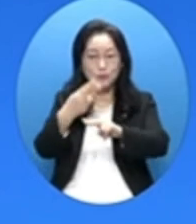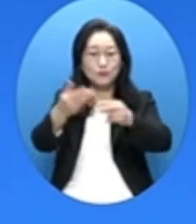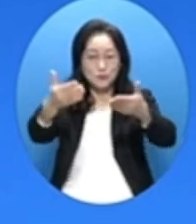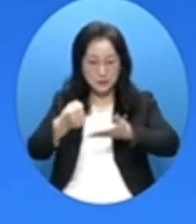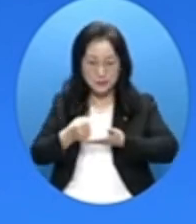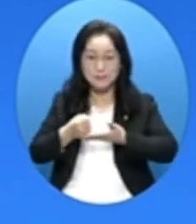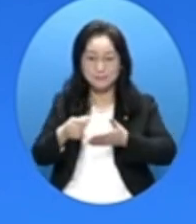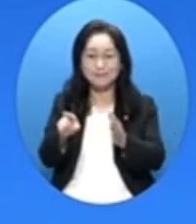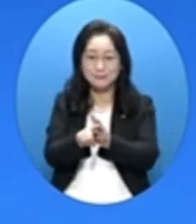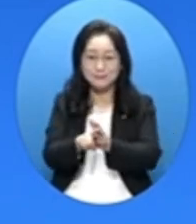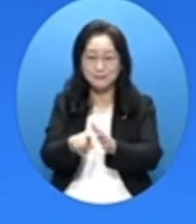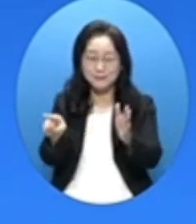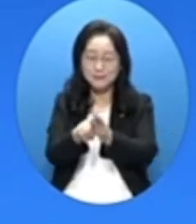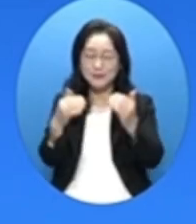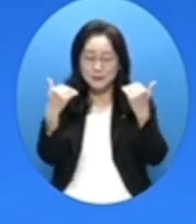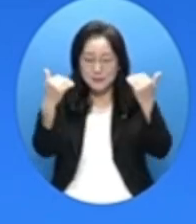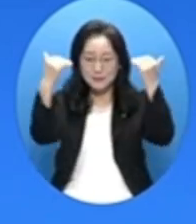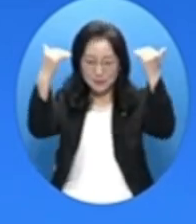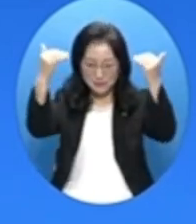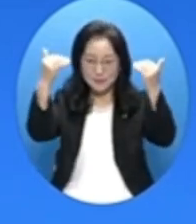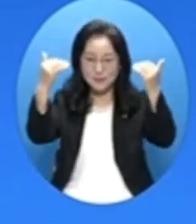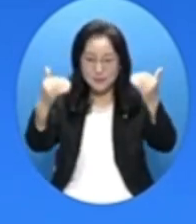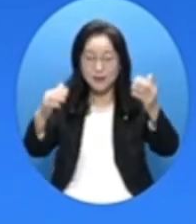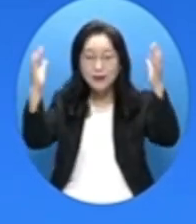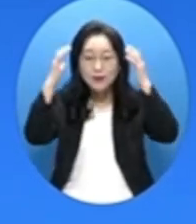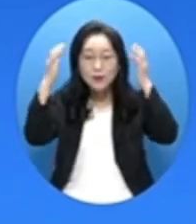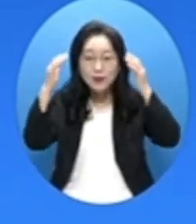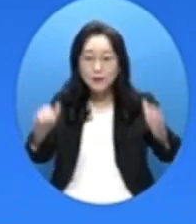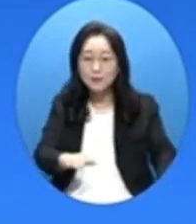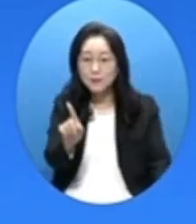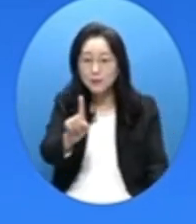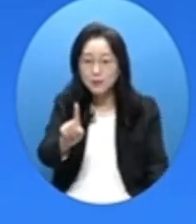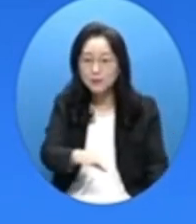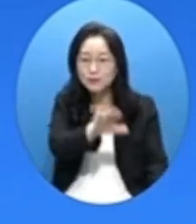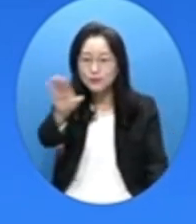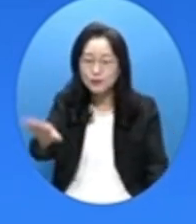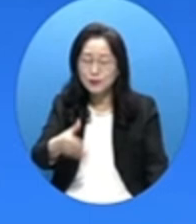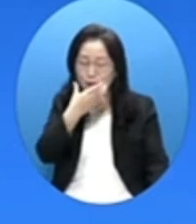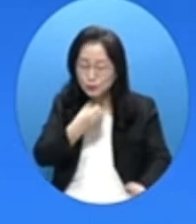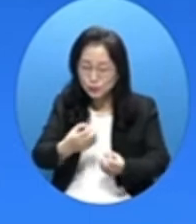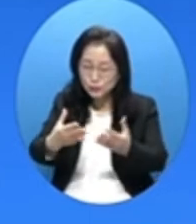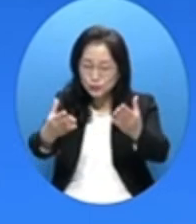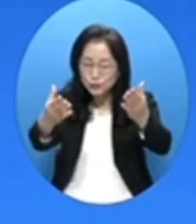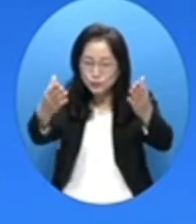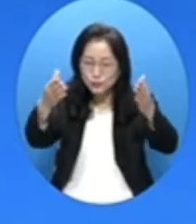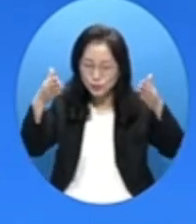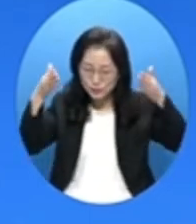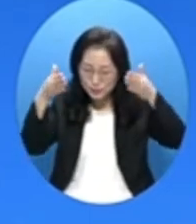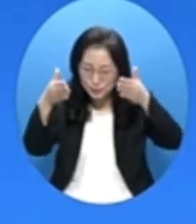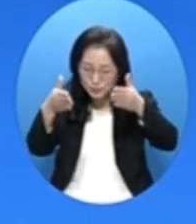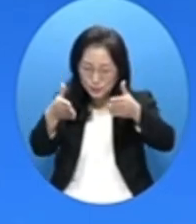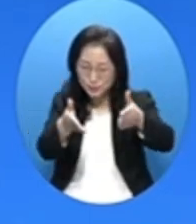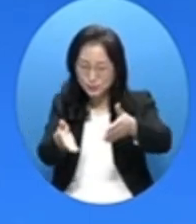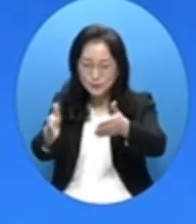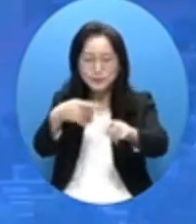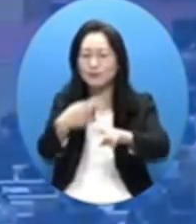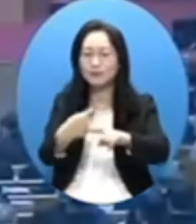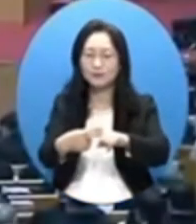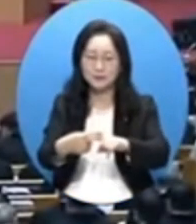것입니다 믿음이 자라게 만들어질 것입니다 고난은 우리에게 주시는 축복의 도구요 축복의 통로인 것입니다